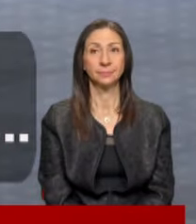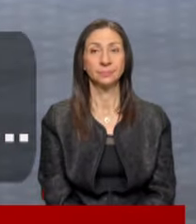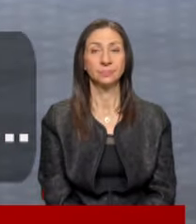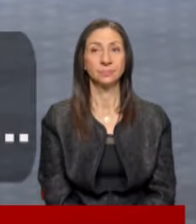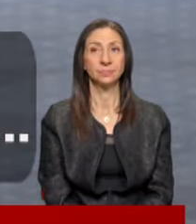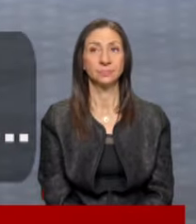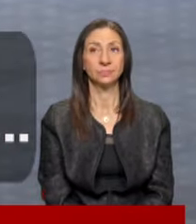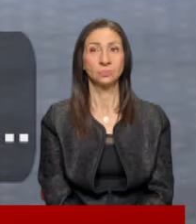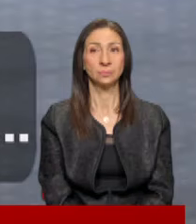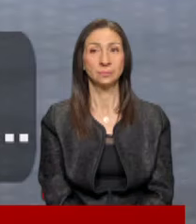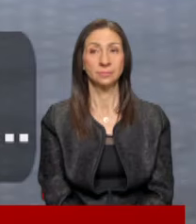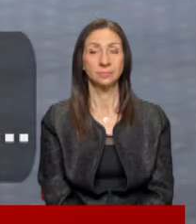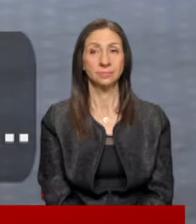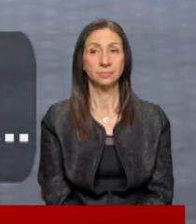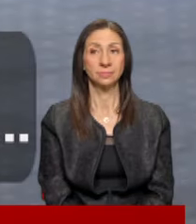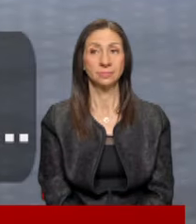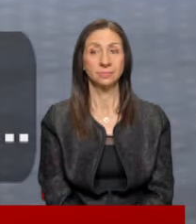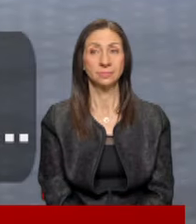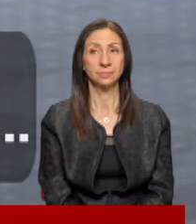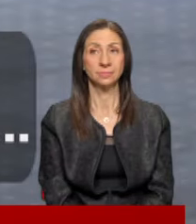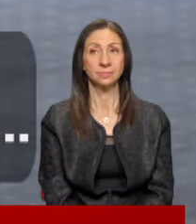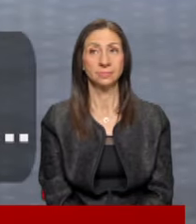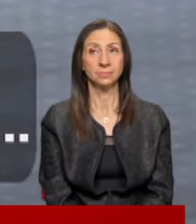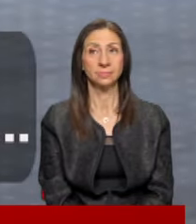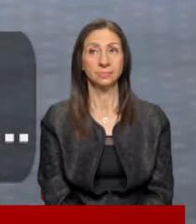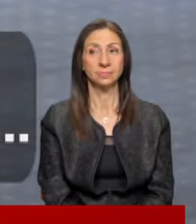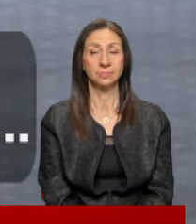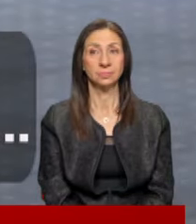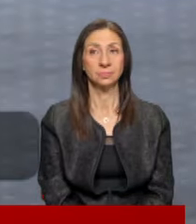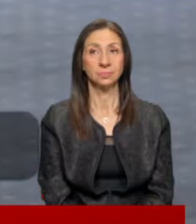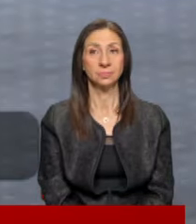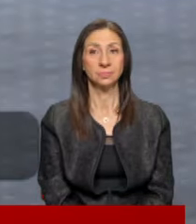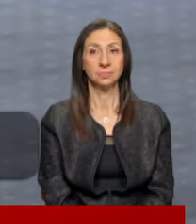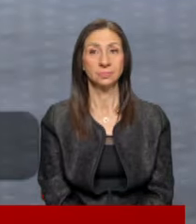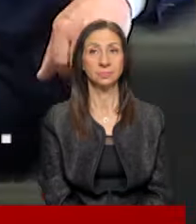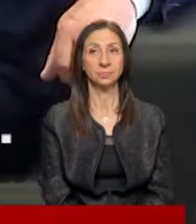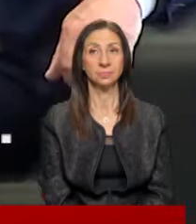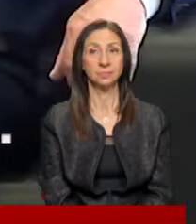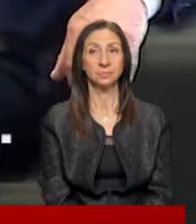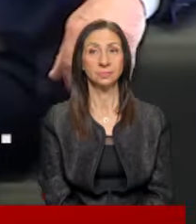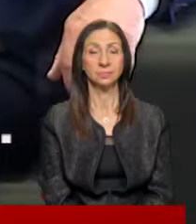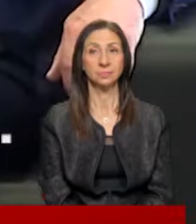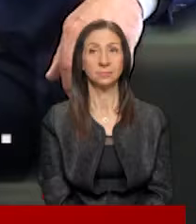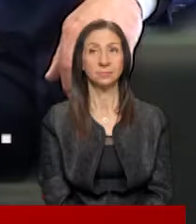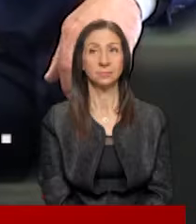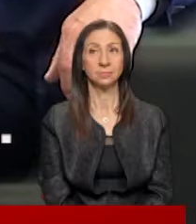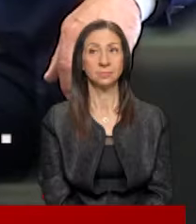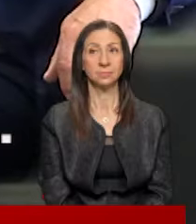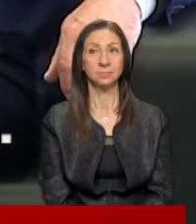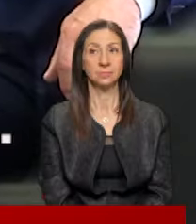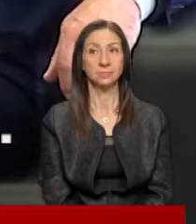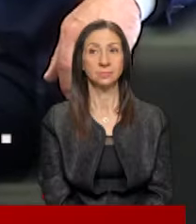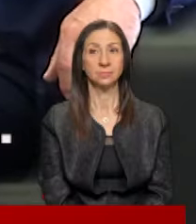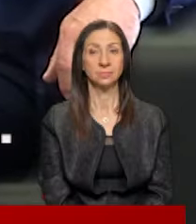ediyor her söyleminde her mecrada Biz vatandaşımızı enflasyona ezdirmeyeceğiz toplumun bütün kesimleri